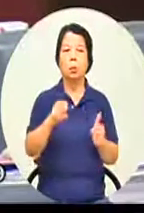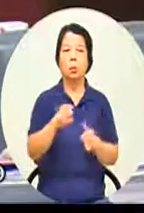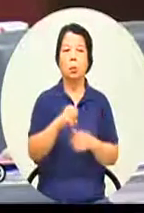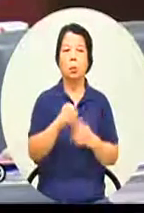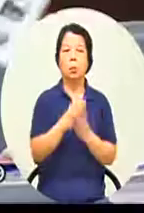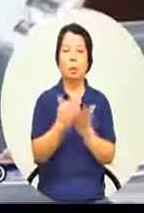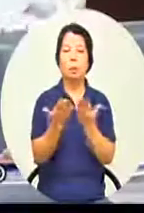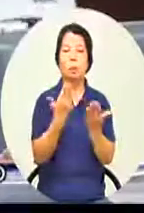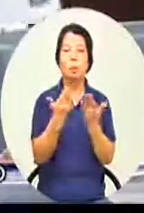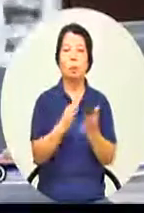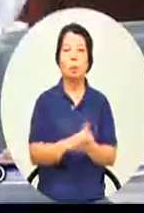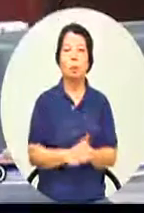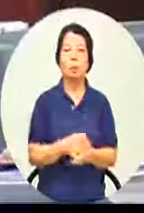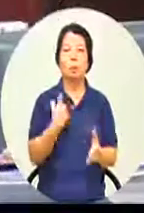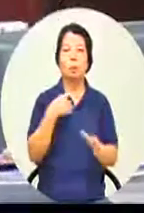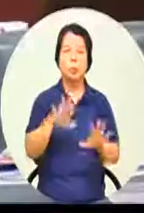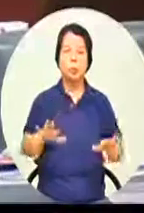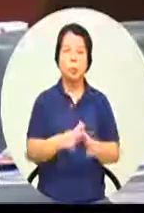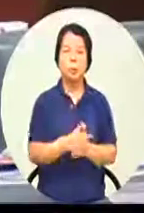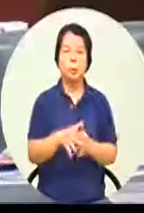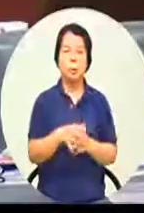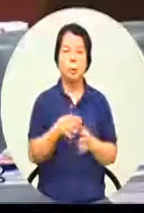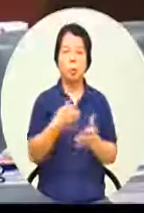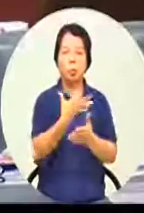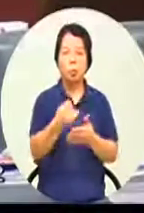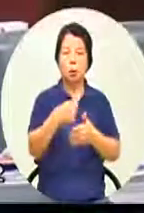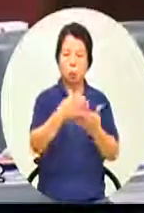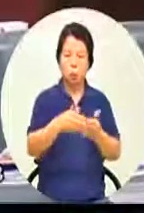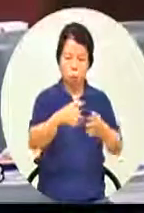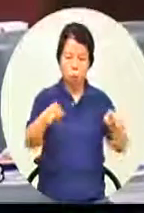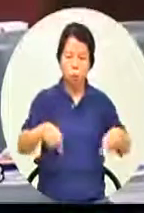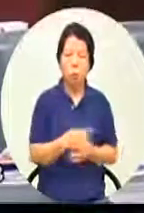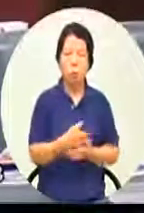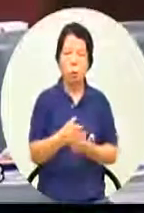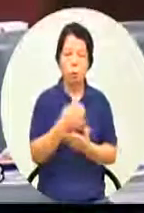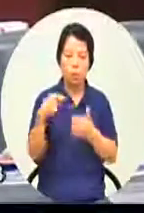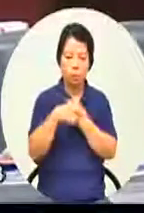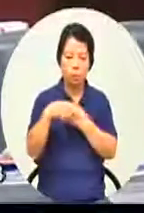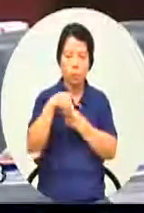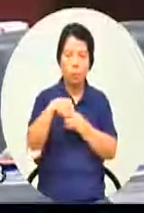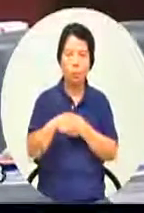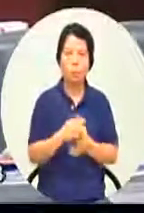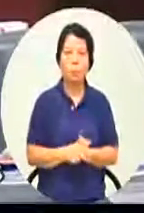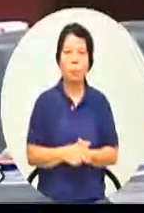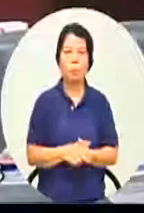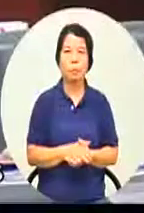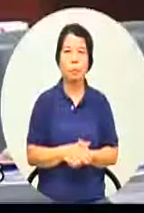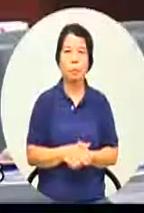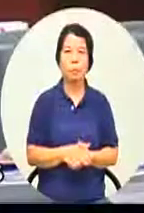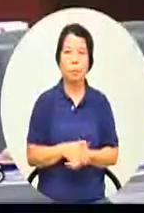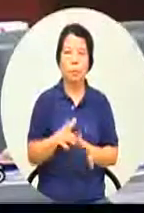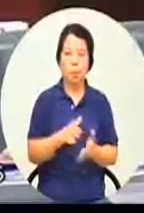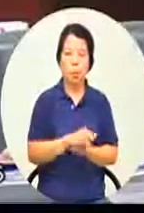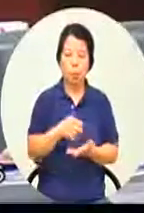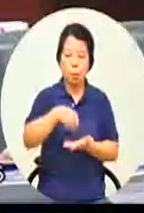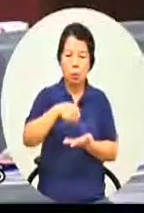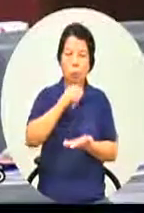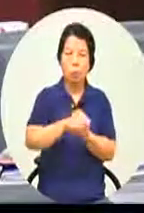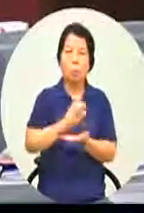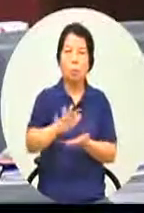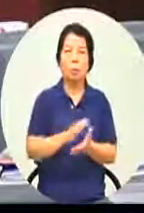当然，这个里面给我的数字啊哈，我就探讨你们的数字就好了。你们数字里面，你们有提到说我